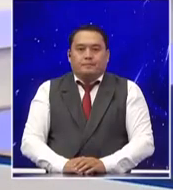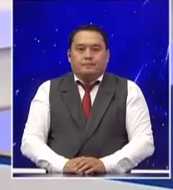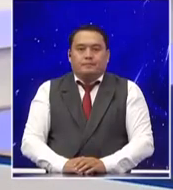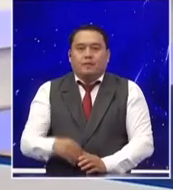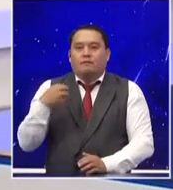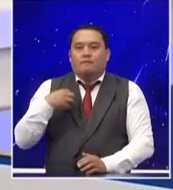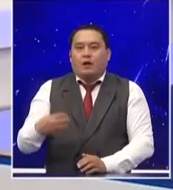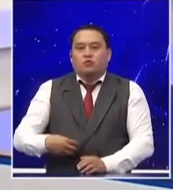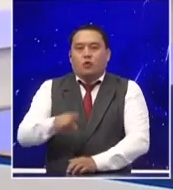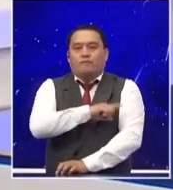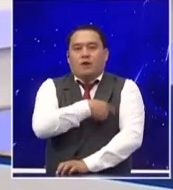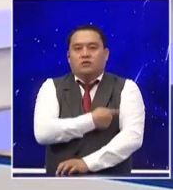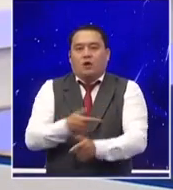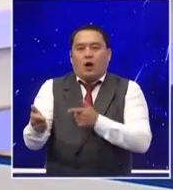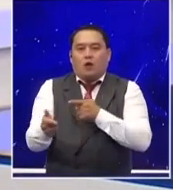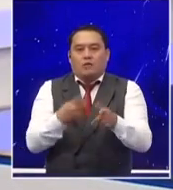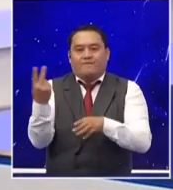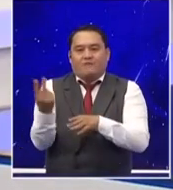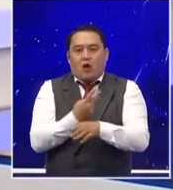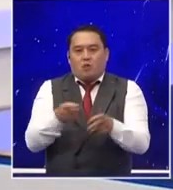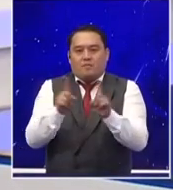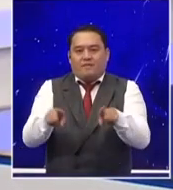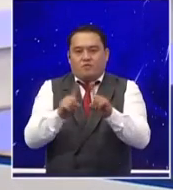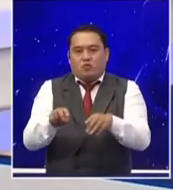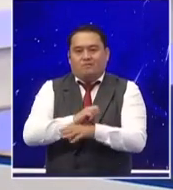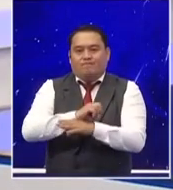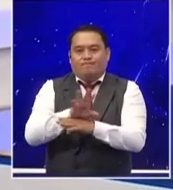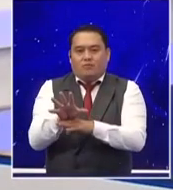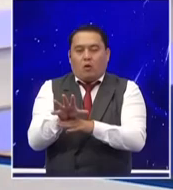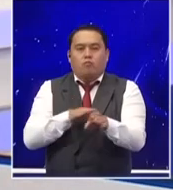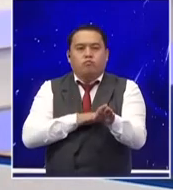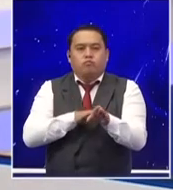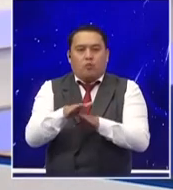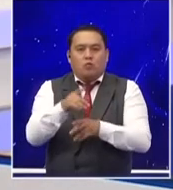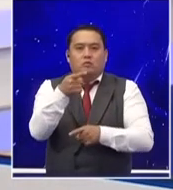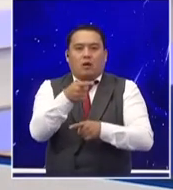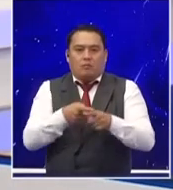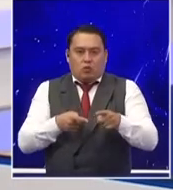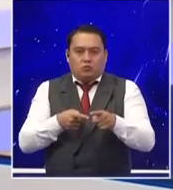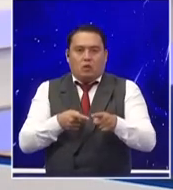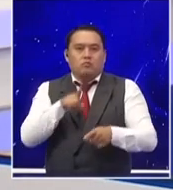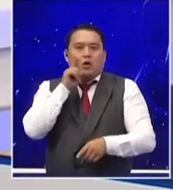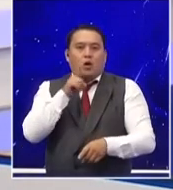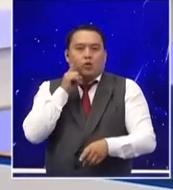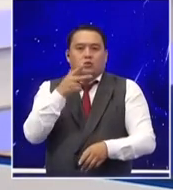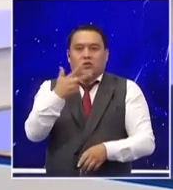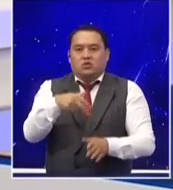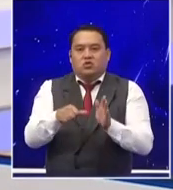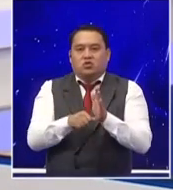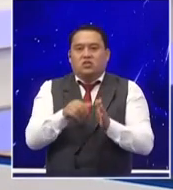французские врачи готовятся ко второй волне коронавируса палаты уже заполнены наполовину самому молодому пациенту